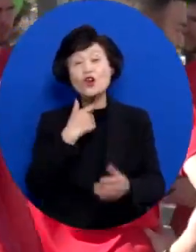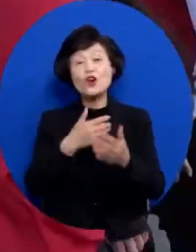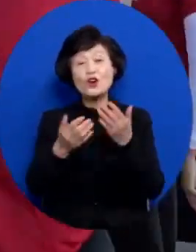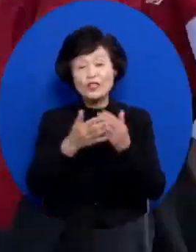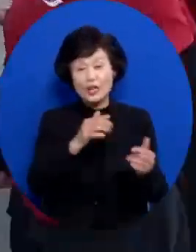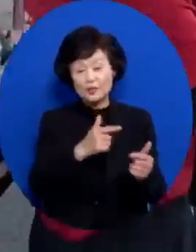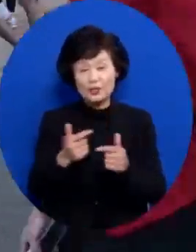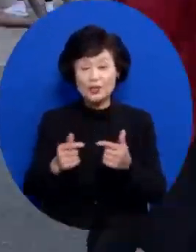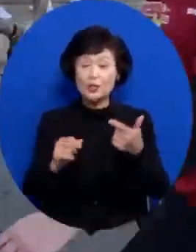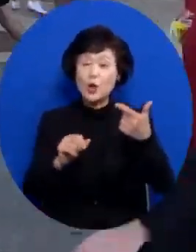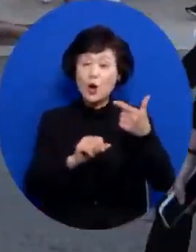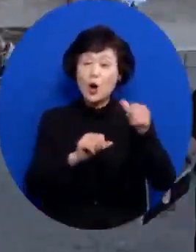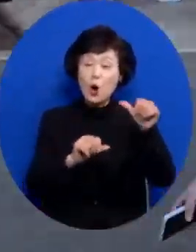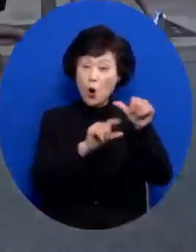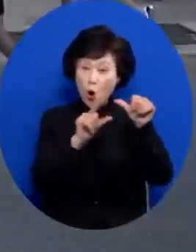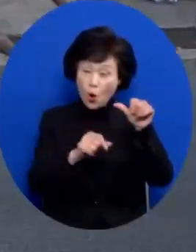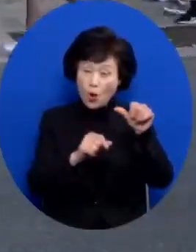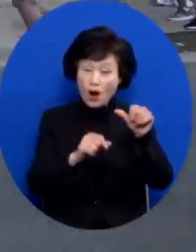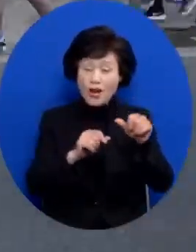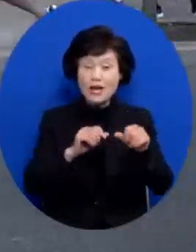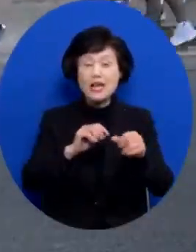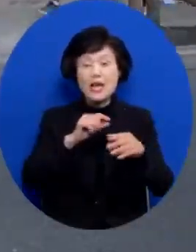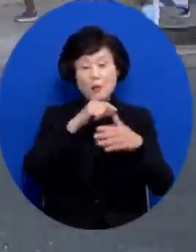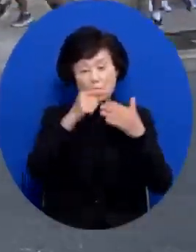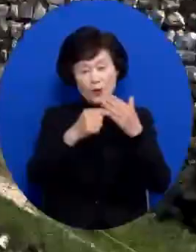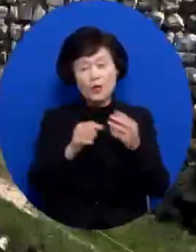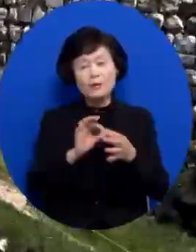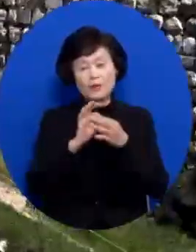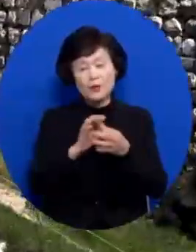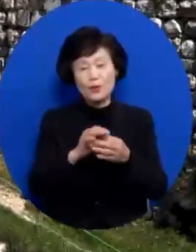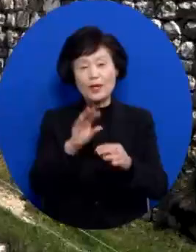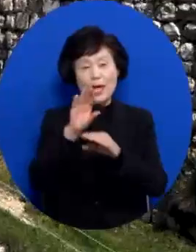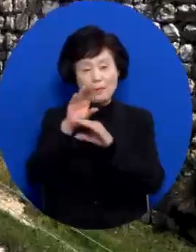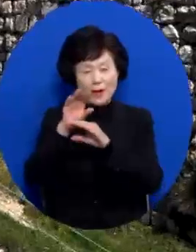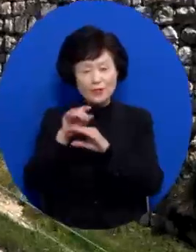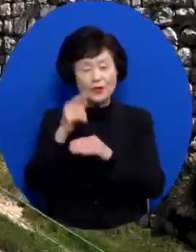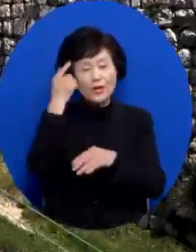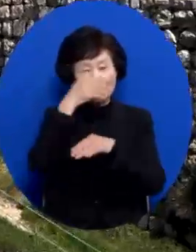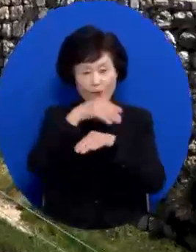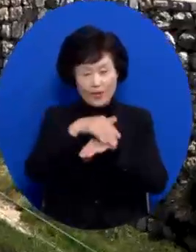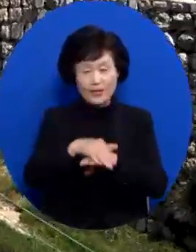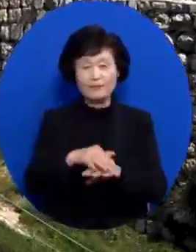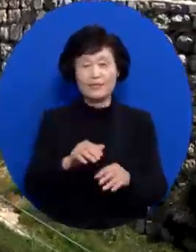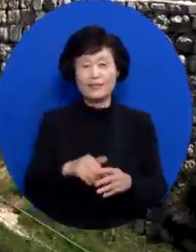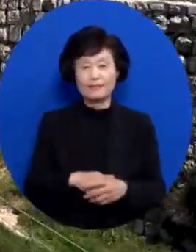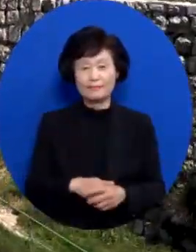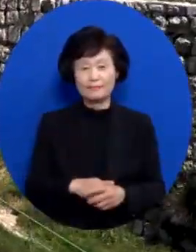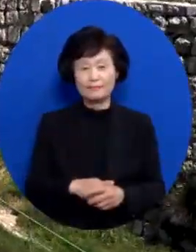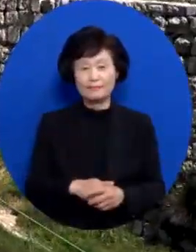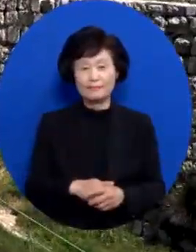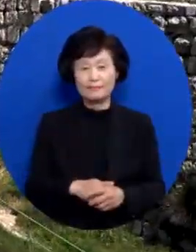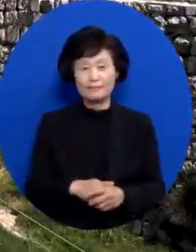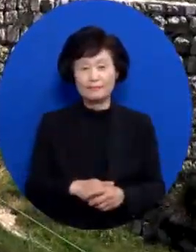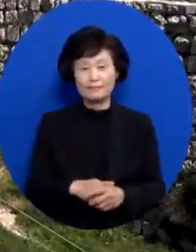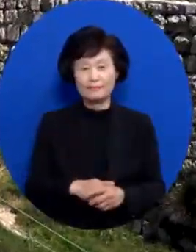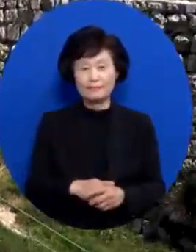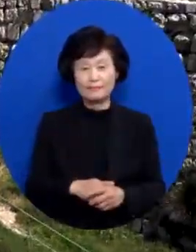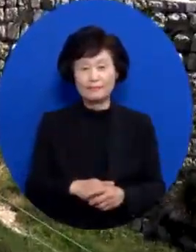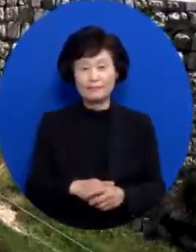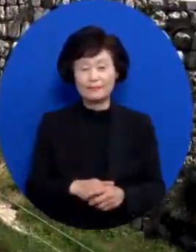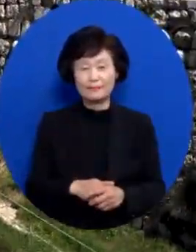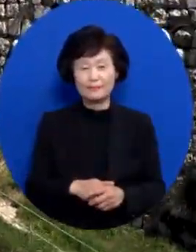오는 5월 럼 바이블을 통해 방송될 예정입니다. 이스라엘 예루살렘에서 CTS 뉴스 박지영입니다.